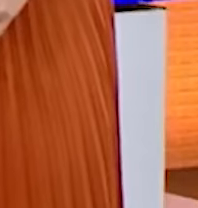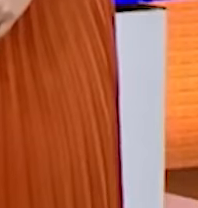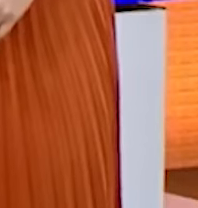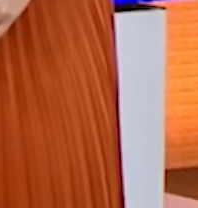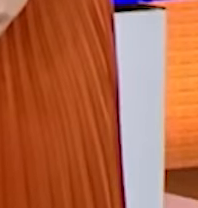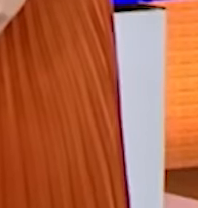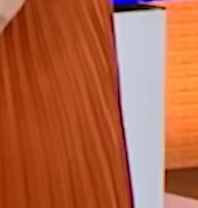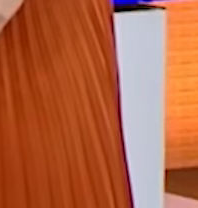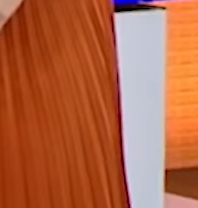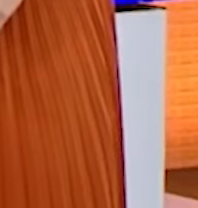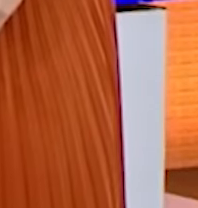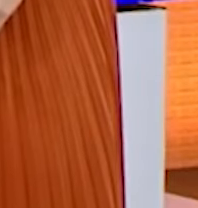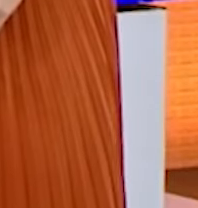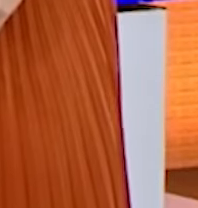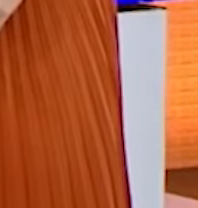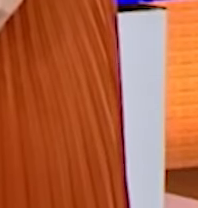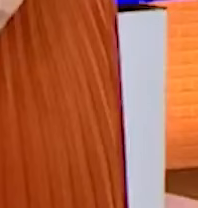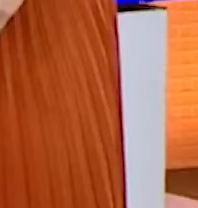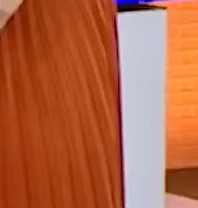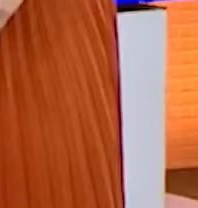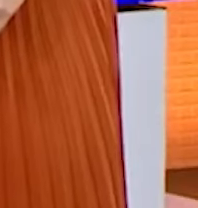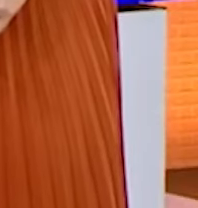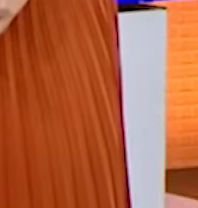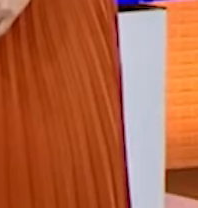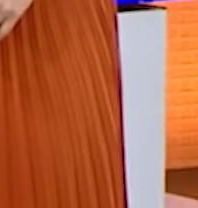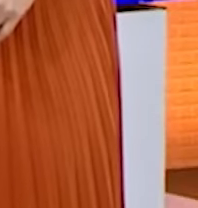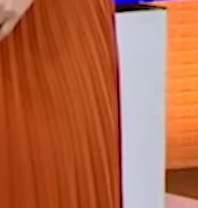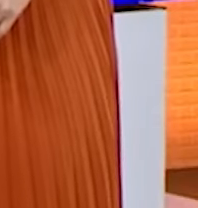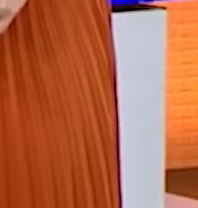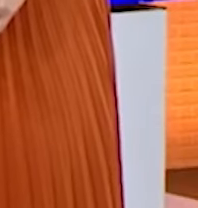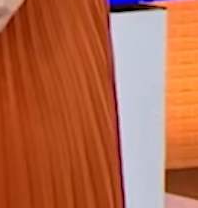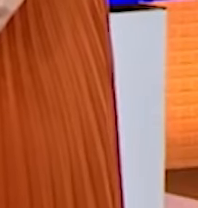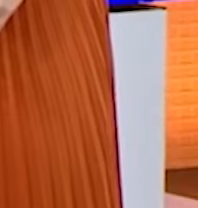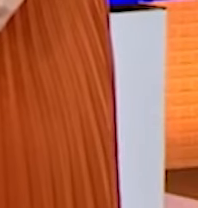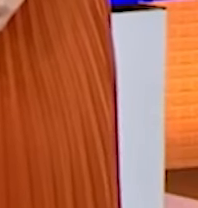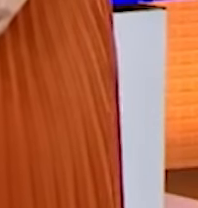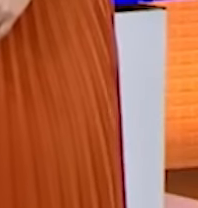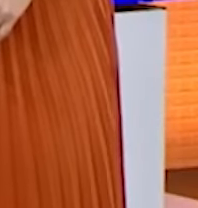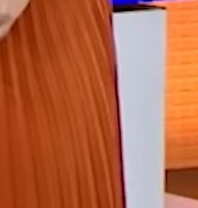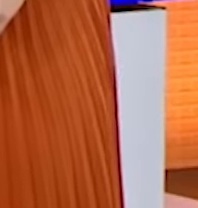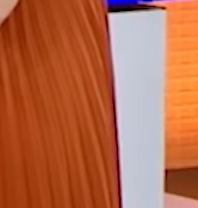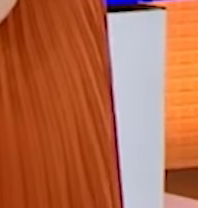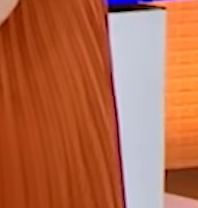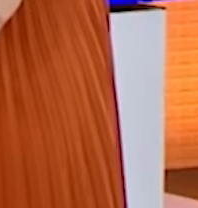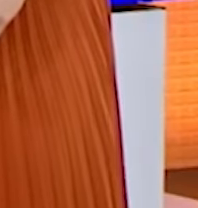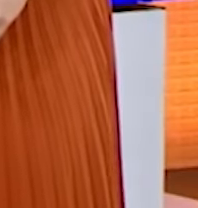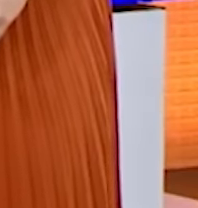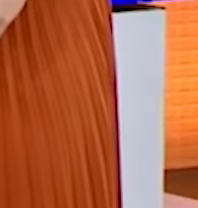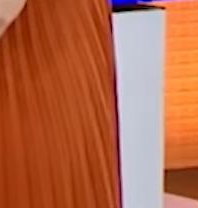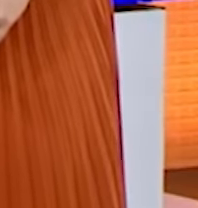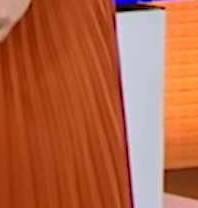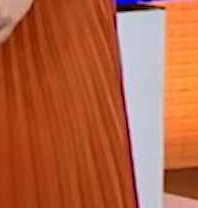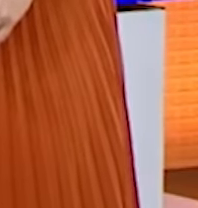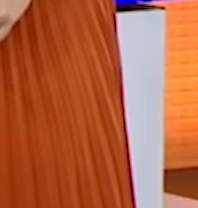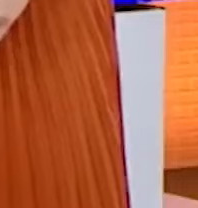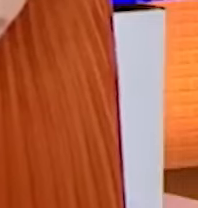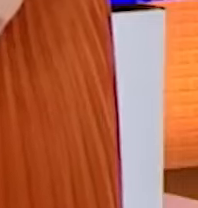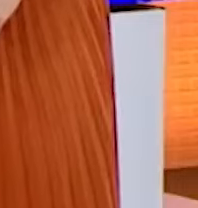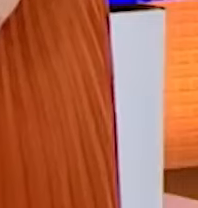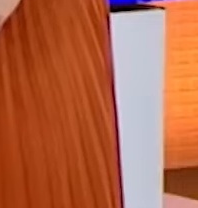Mga kapuso, para una ka sa mga balita, mag-subscribe sa GMA Integrated News sa YouTube. Sa mga kapuso abroad, subaybayan